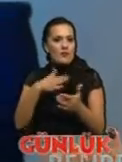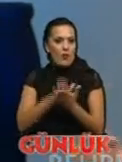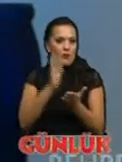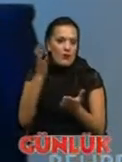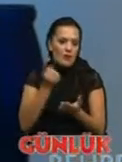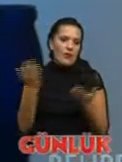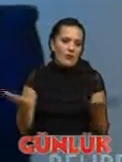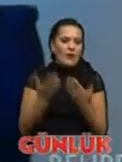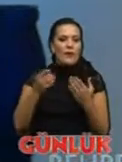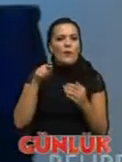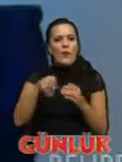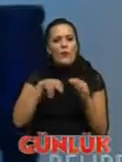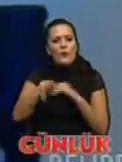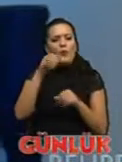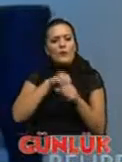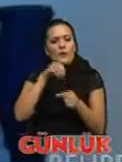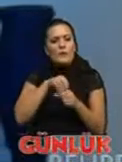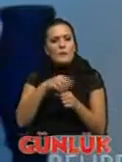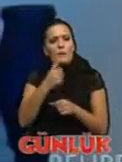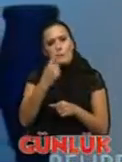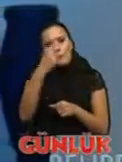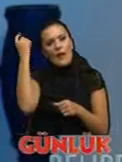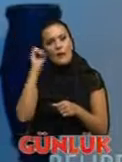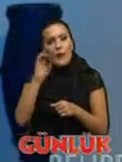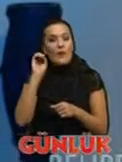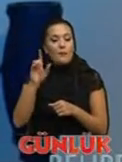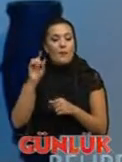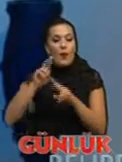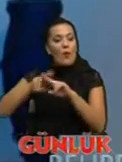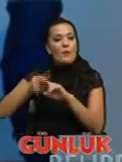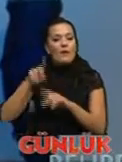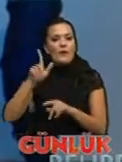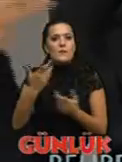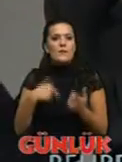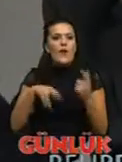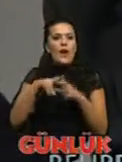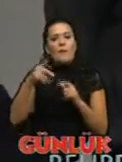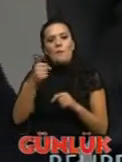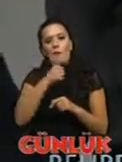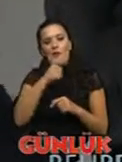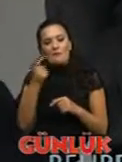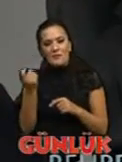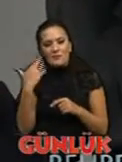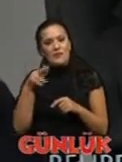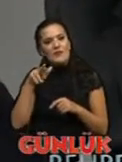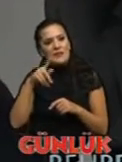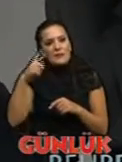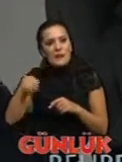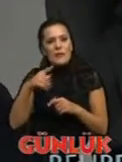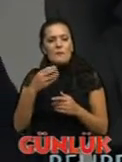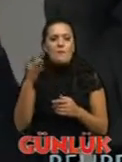alıyor. Tabii işte. Yani hani o yolu belki öğretmek zaten lazım. Zaten Ahmet Bey gibi ya da işte benzer